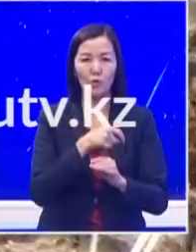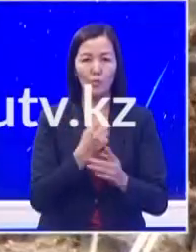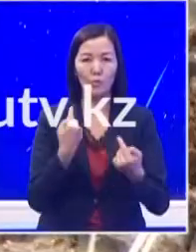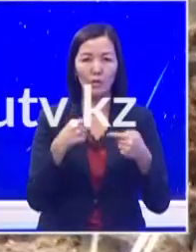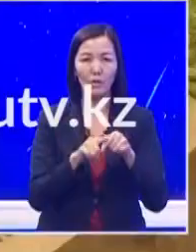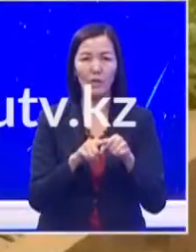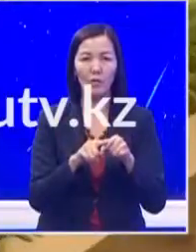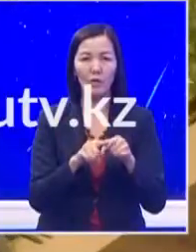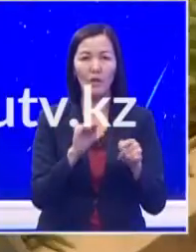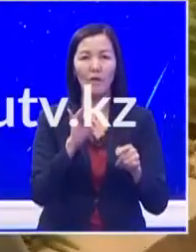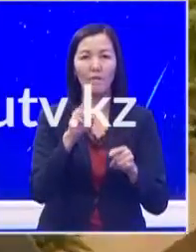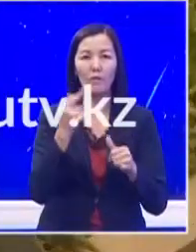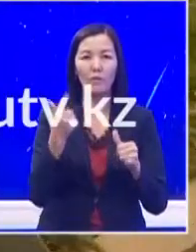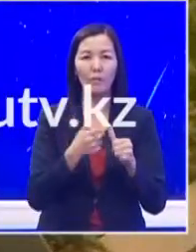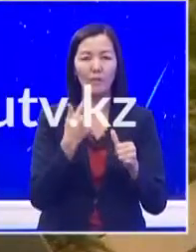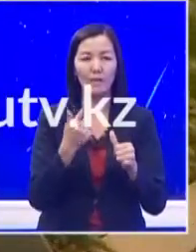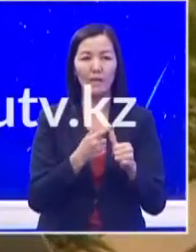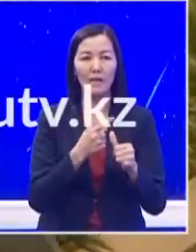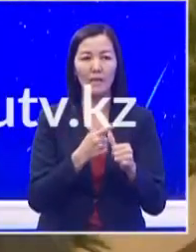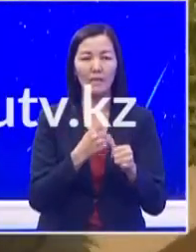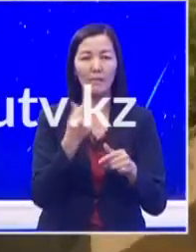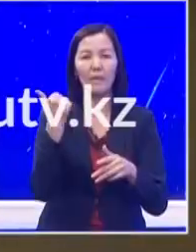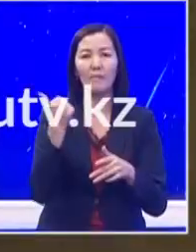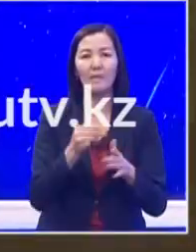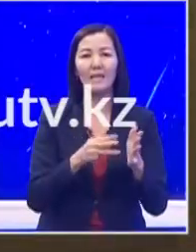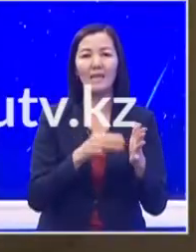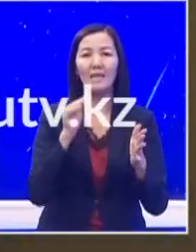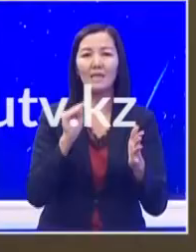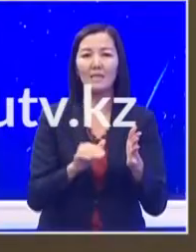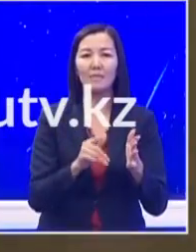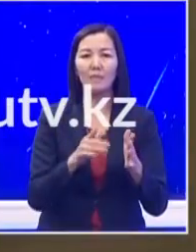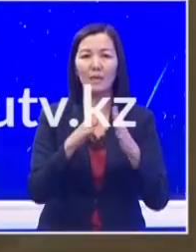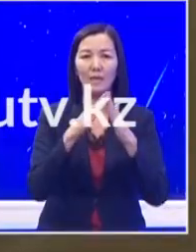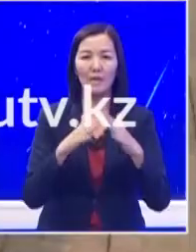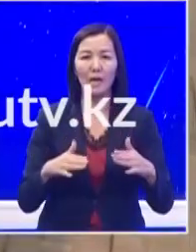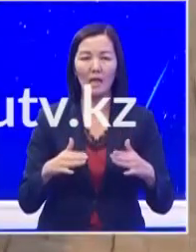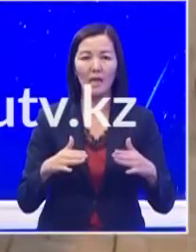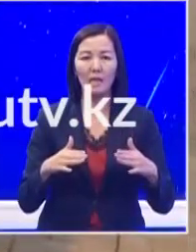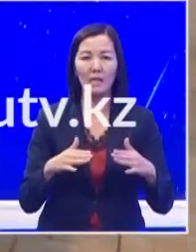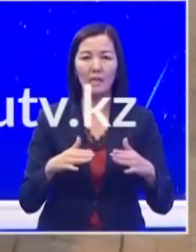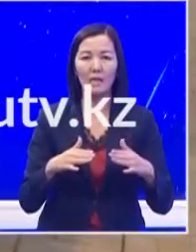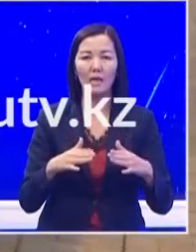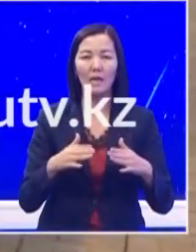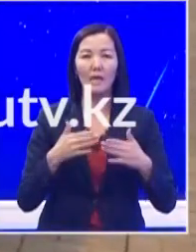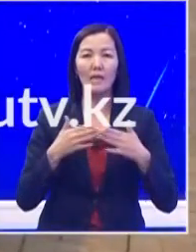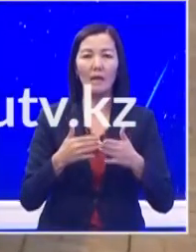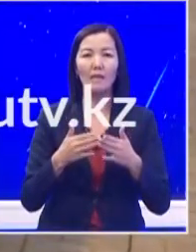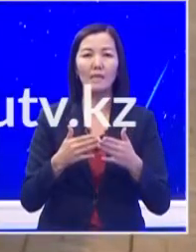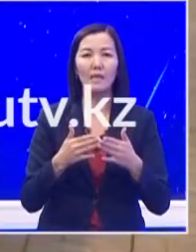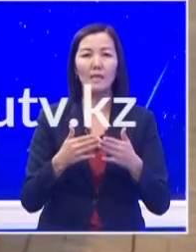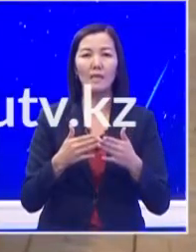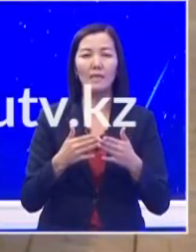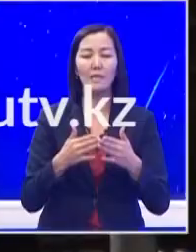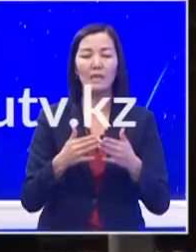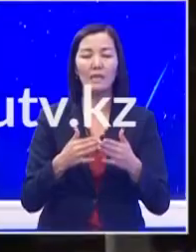деп аталады. Қол күші аз жұмсалады. Нысан аптасына 8000 дана голландиялық салат жапырағын өсіреді. Қаладағы сауда желілері